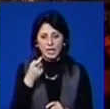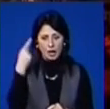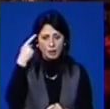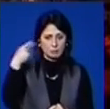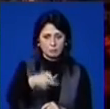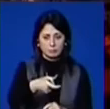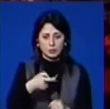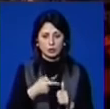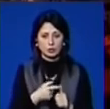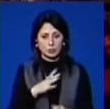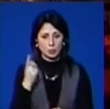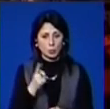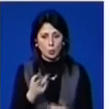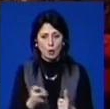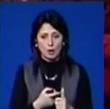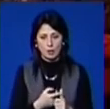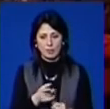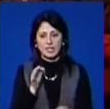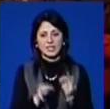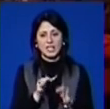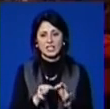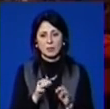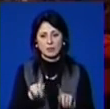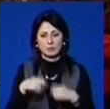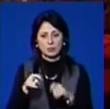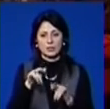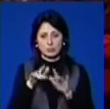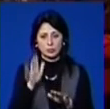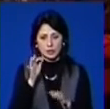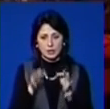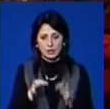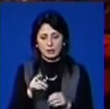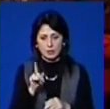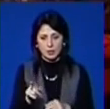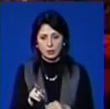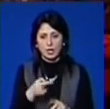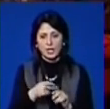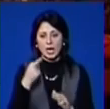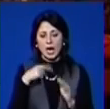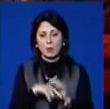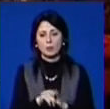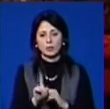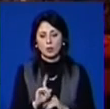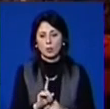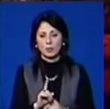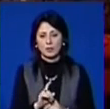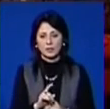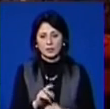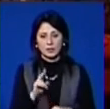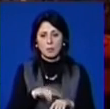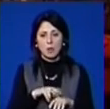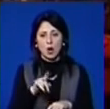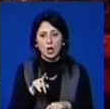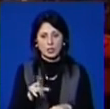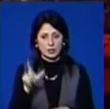იარაღი თავზე მომაბჯინეს, ეს იყო მუქარა, სასამართლოს გადაბარდება ეს საქმე. იქიდან გამომდინარე, რომ